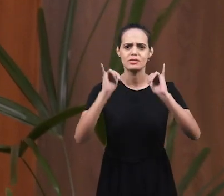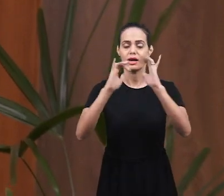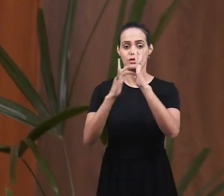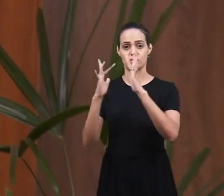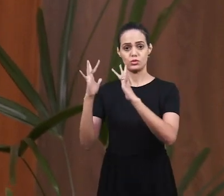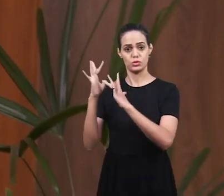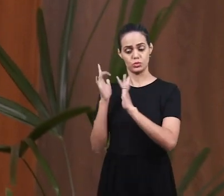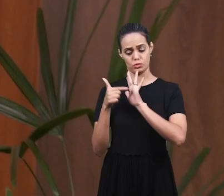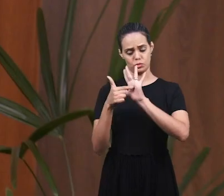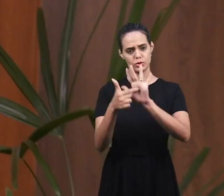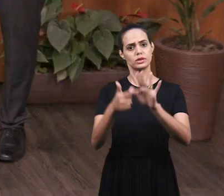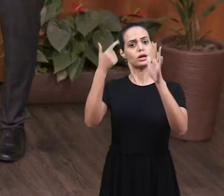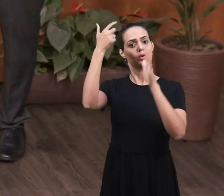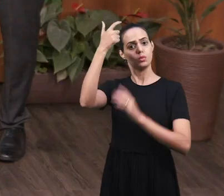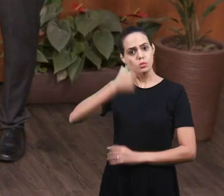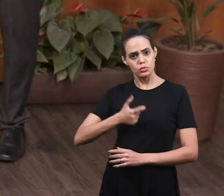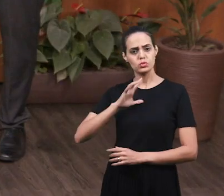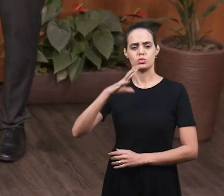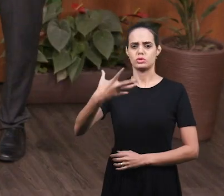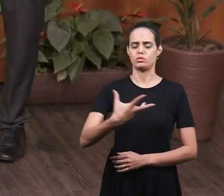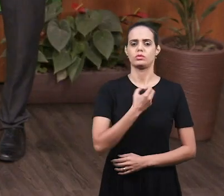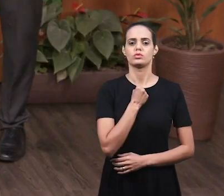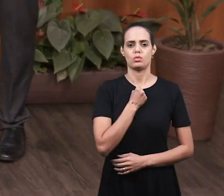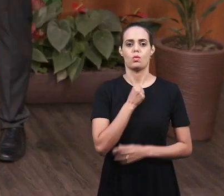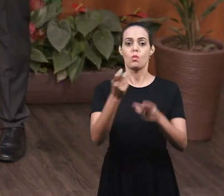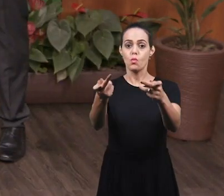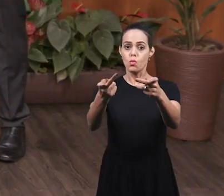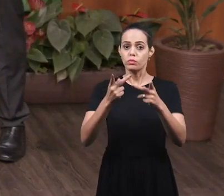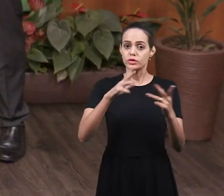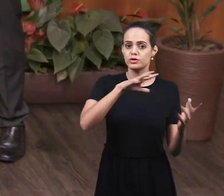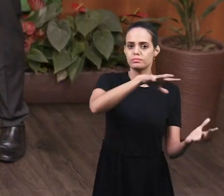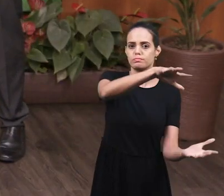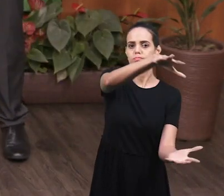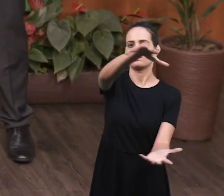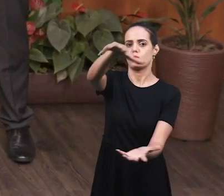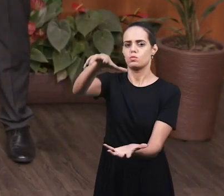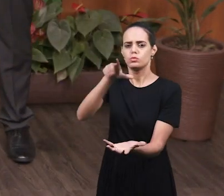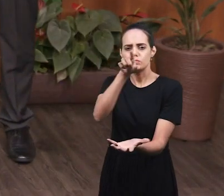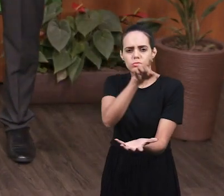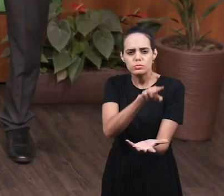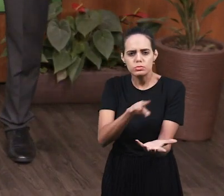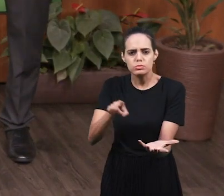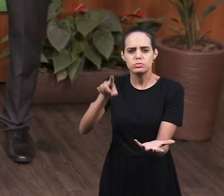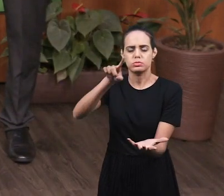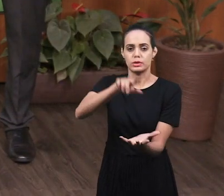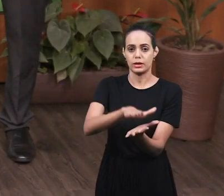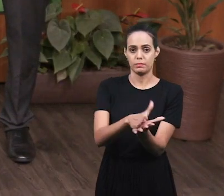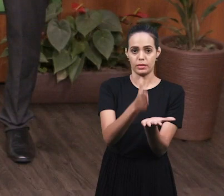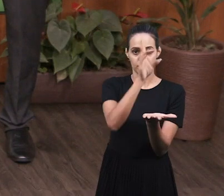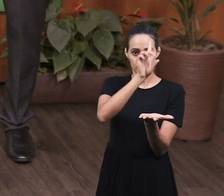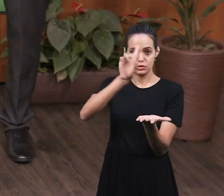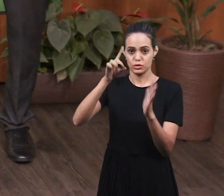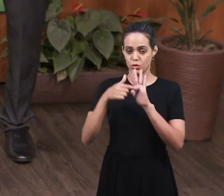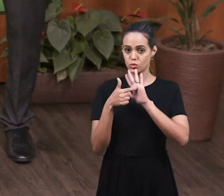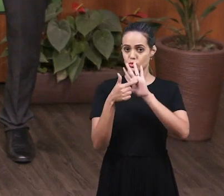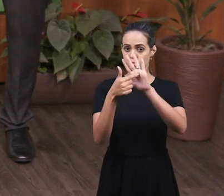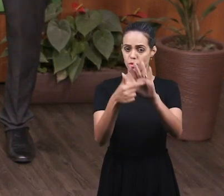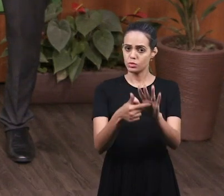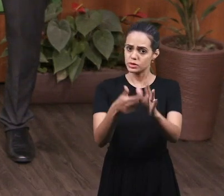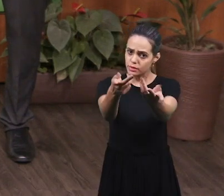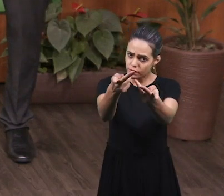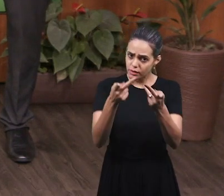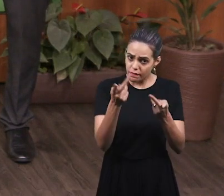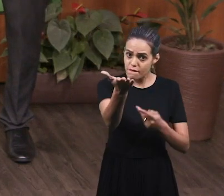comme le sauveur. Son invitation est ample. Et la parole dit le suivant. Venez